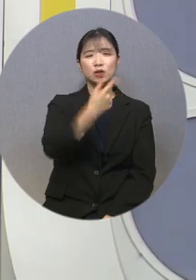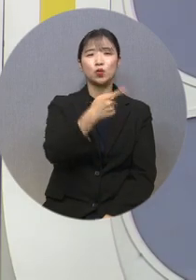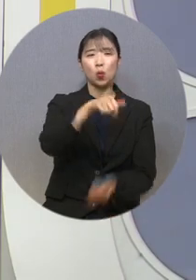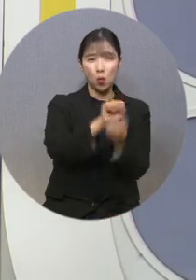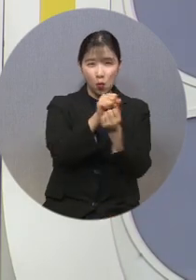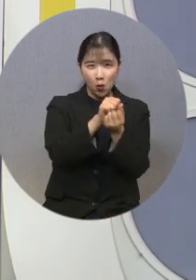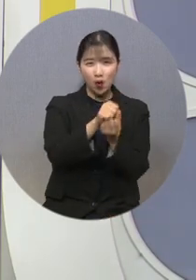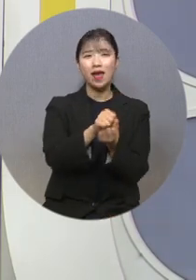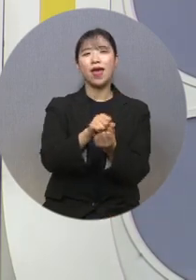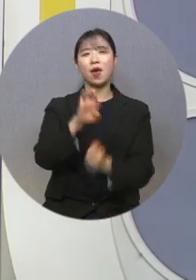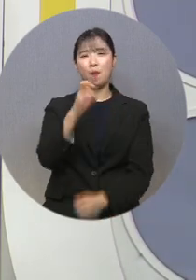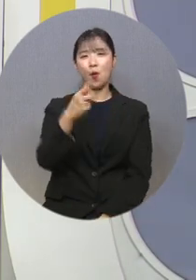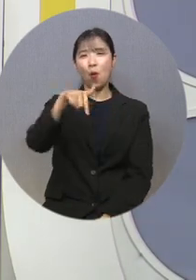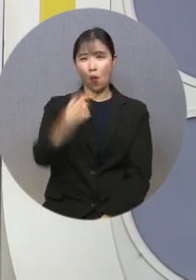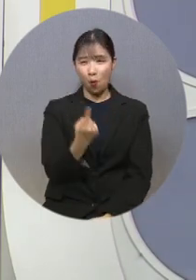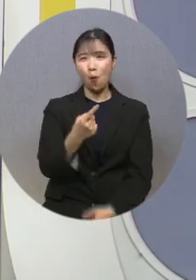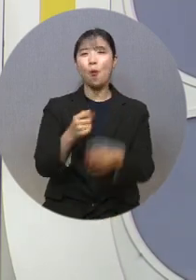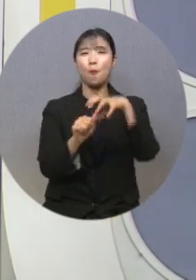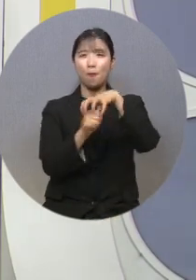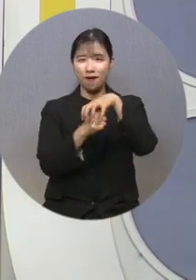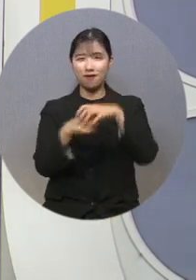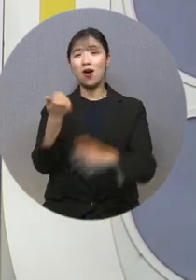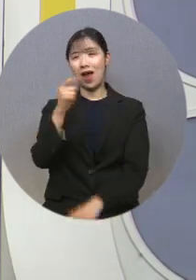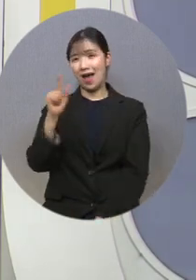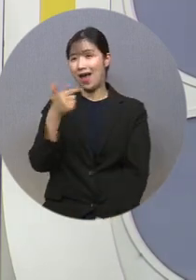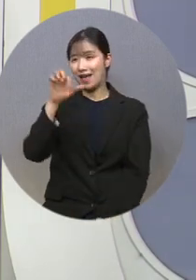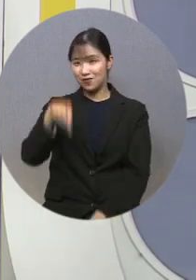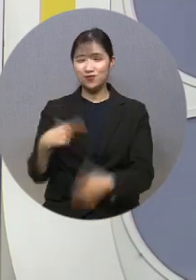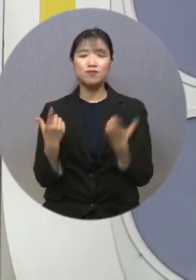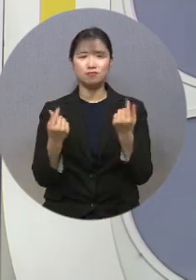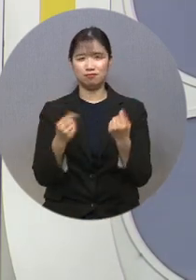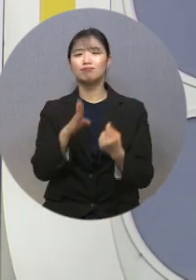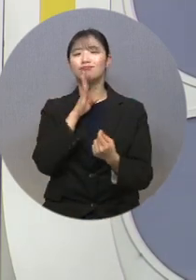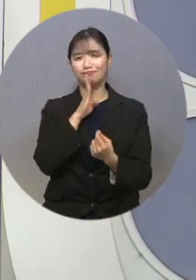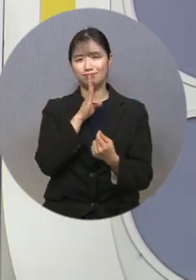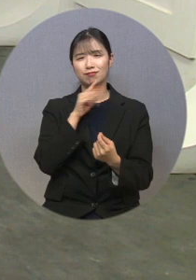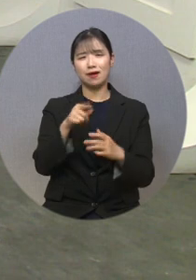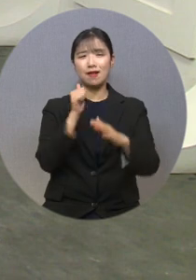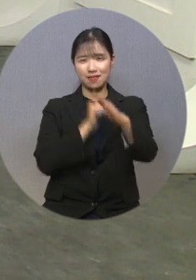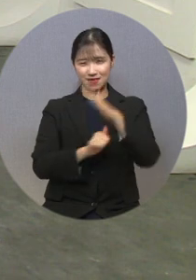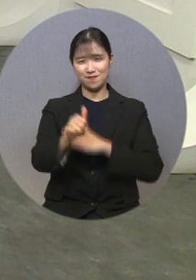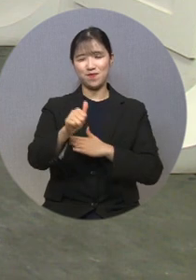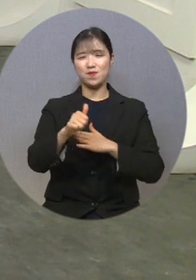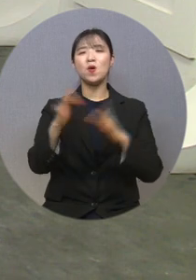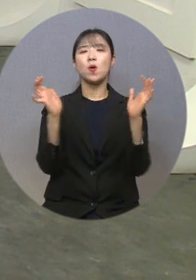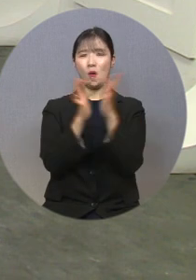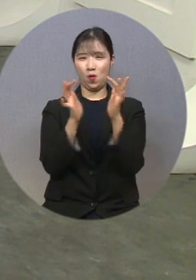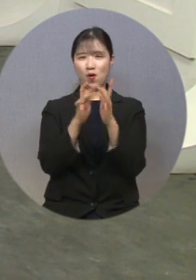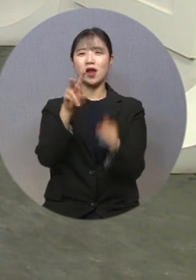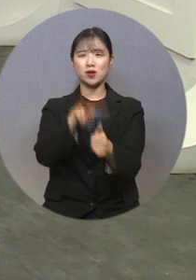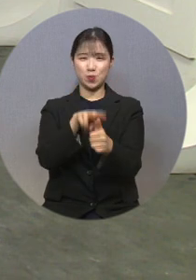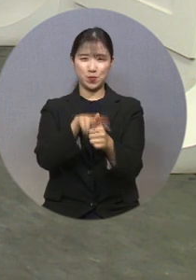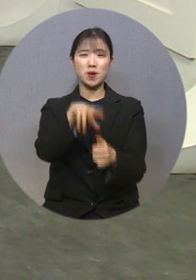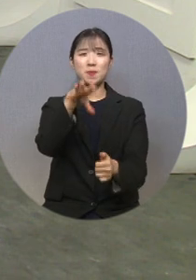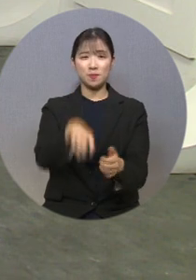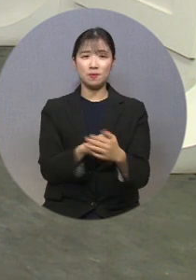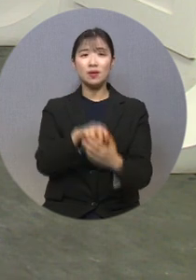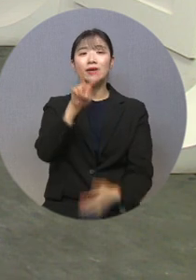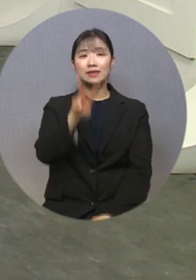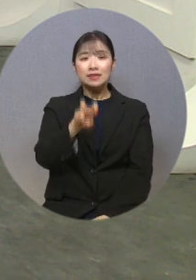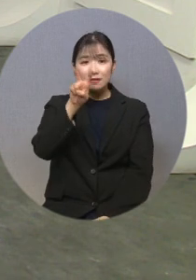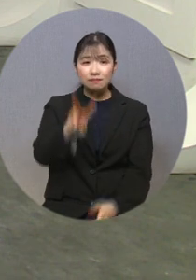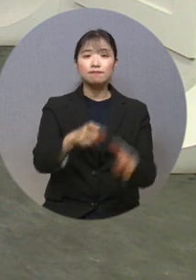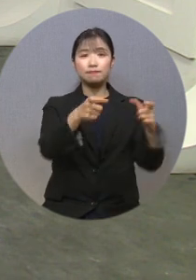아, 먹고 싶다. 네, 남도장터에는 우리 네. 전라남도 대표 온라인 쇼핑몰이고요. 네. 22개 시군에서